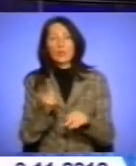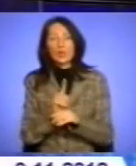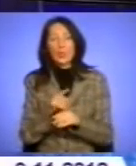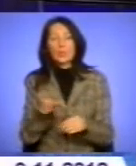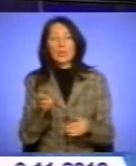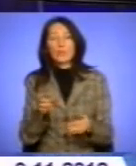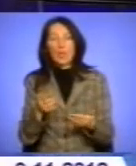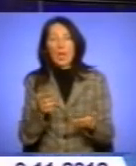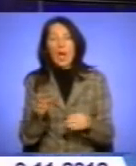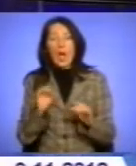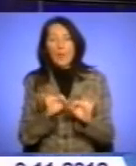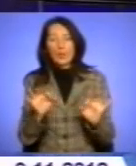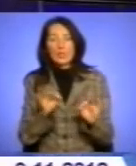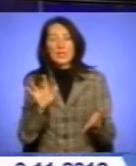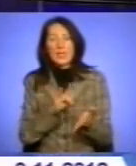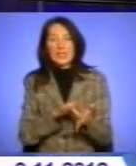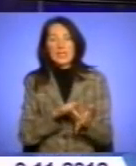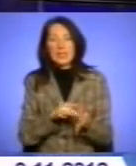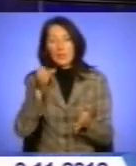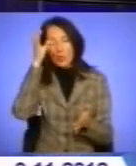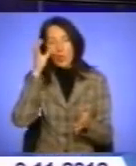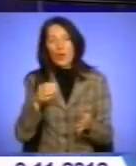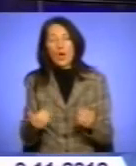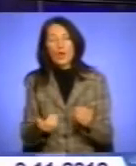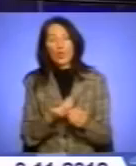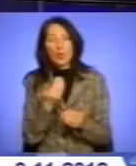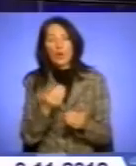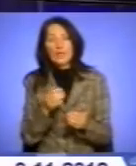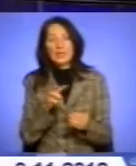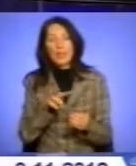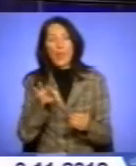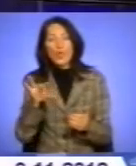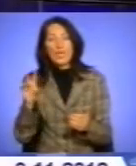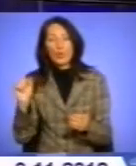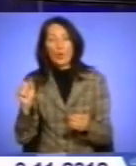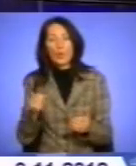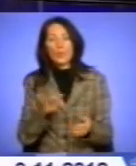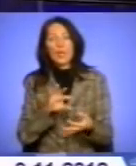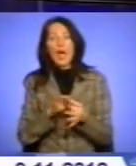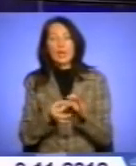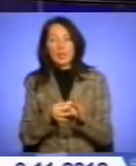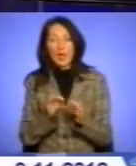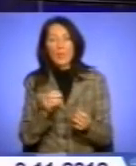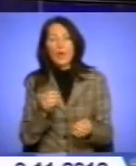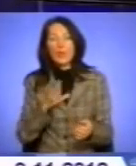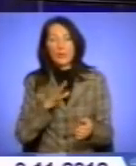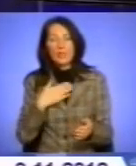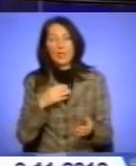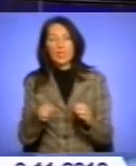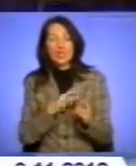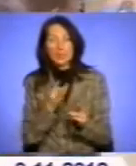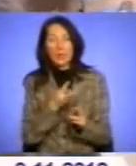методичним центром науково-освітніх інновацій та моніторингу. На альтернативній олімпіаді побувала наша знімальна група.